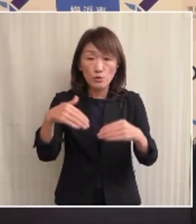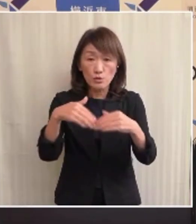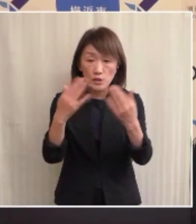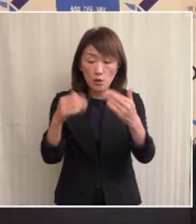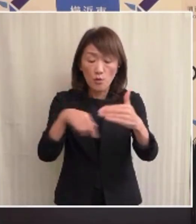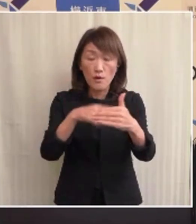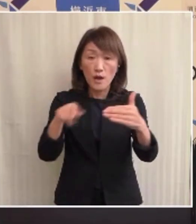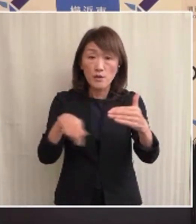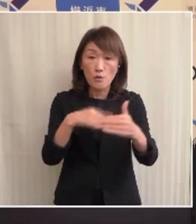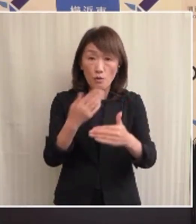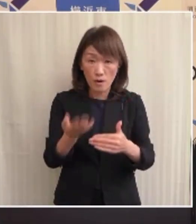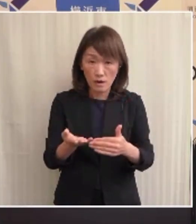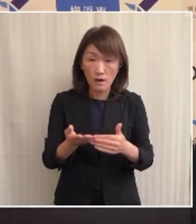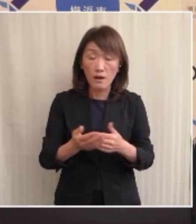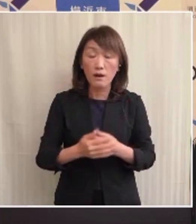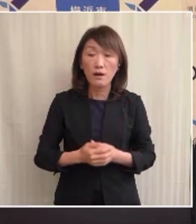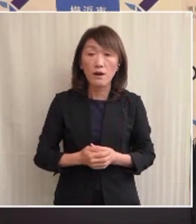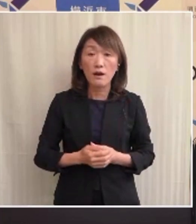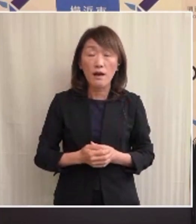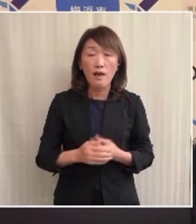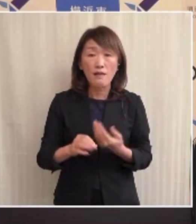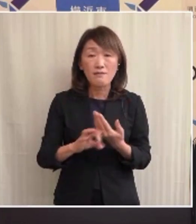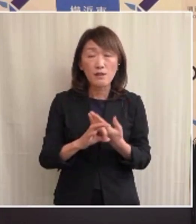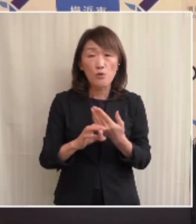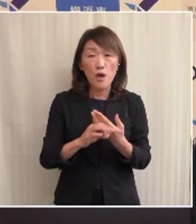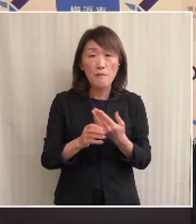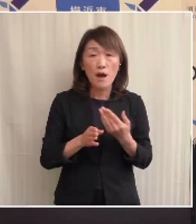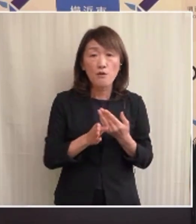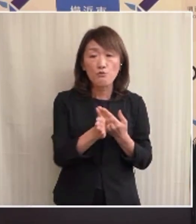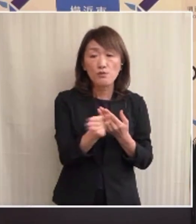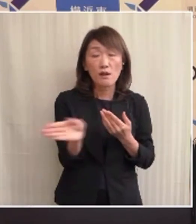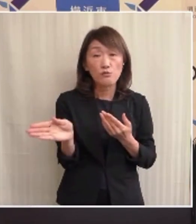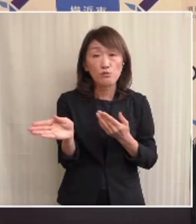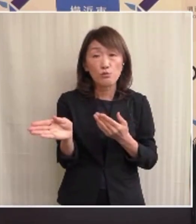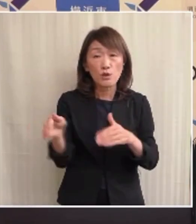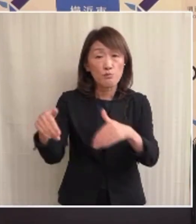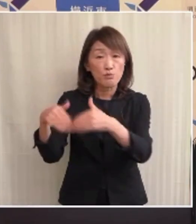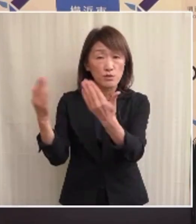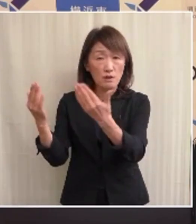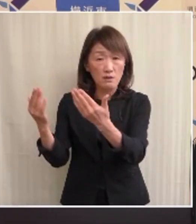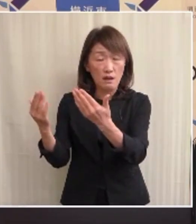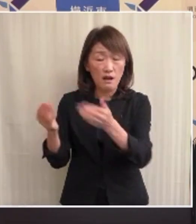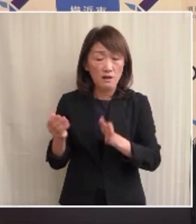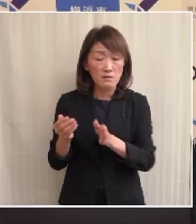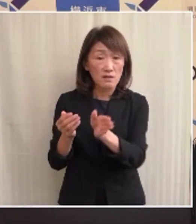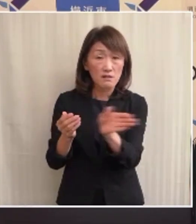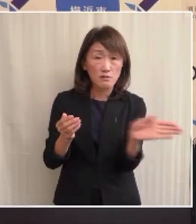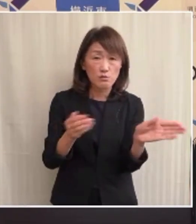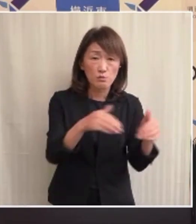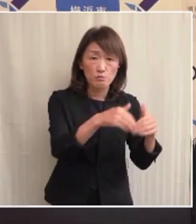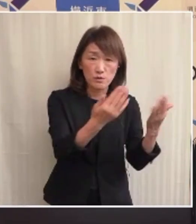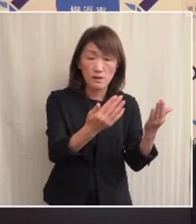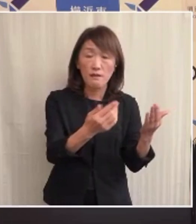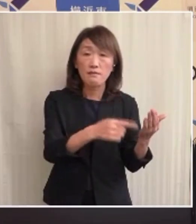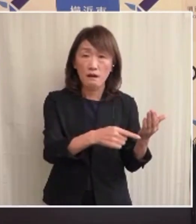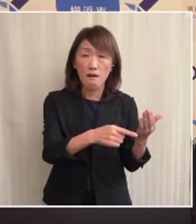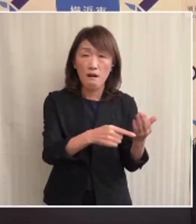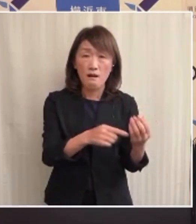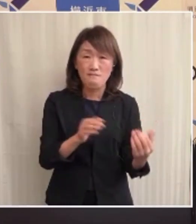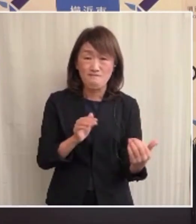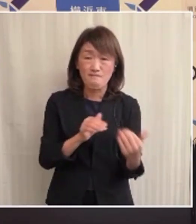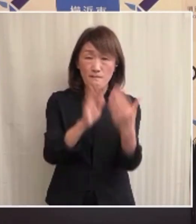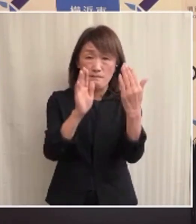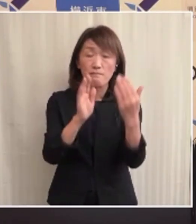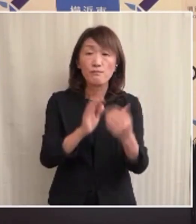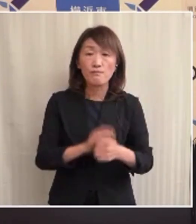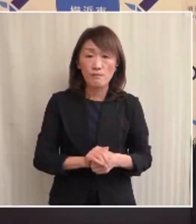容だったか、例えば右折するときにぶつかってしまった、左折するときにぶつかってしまった、出会い頭でぶ